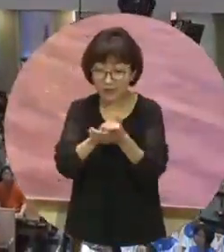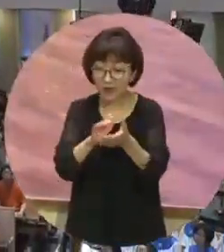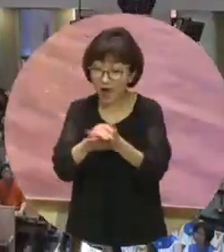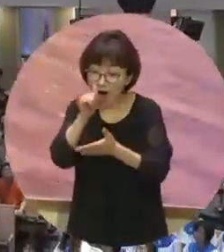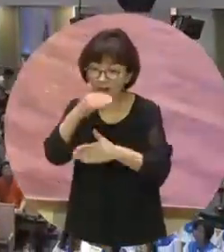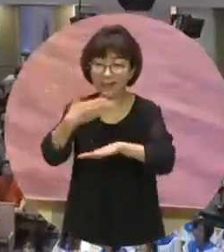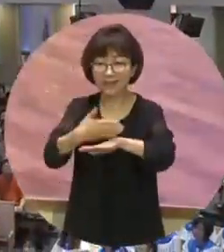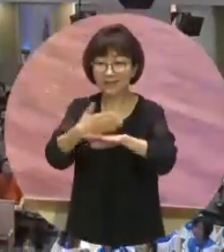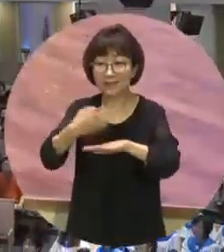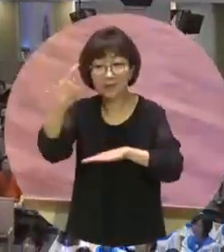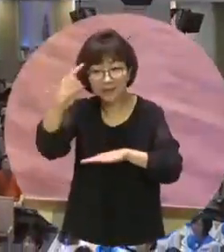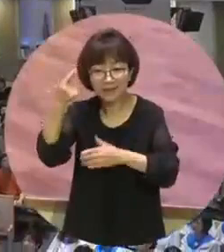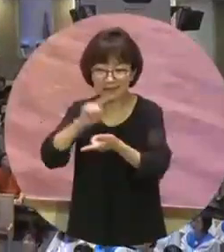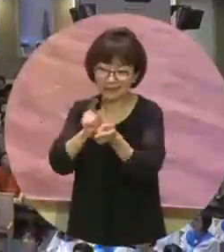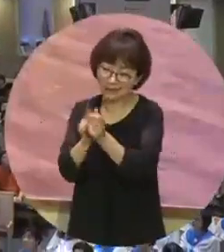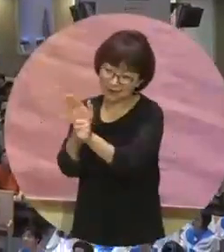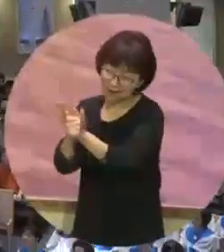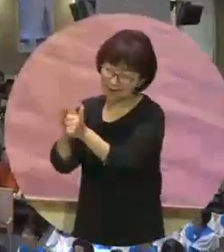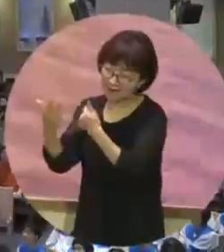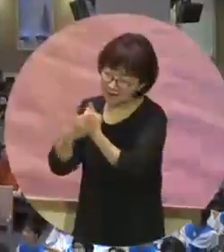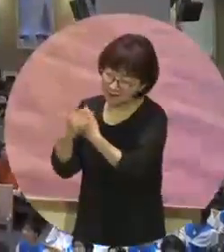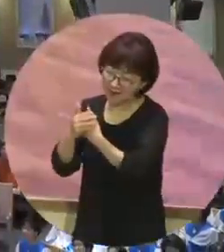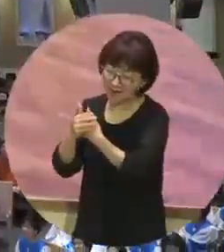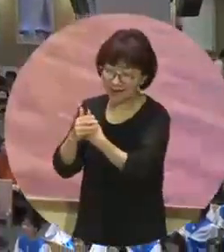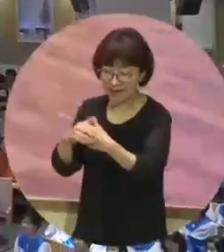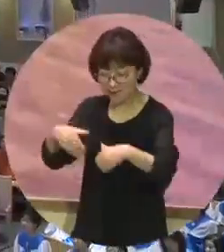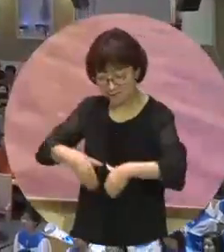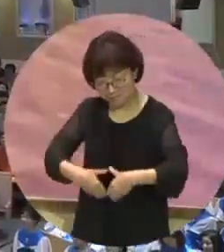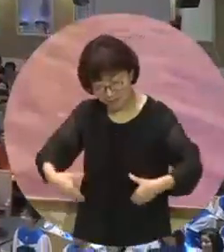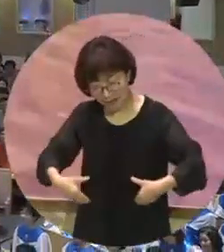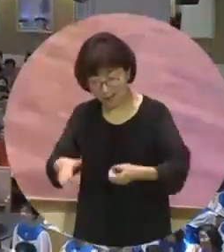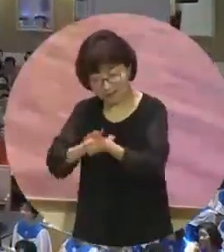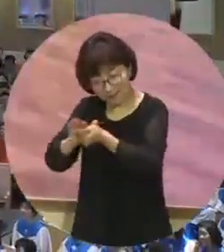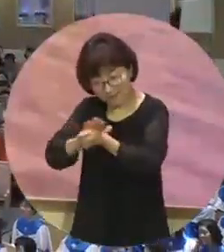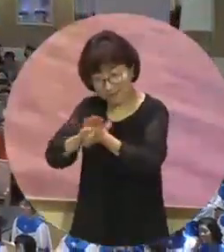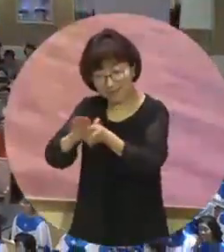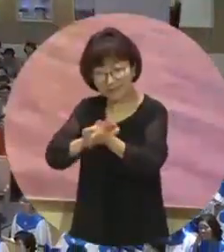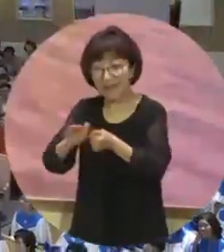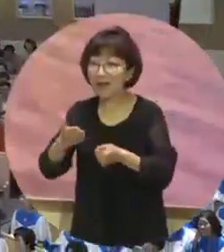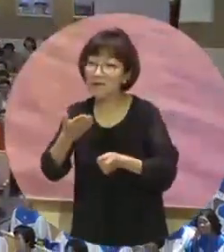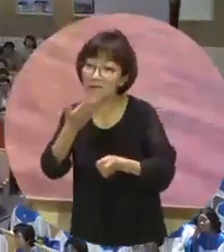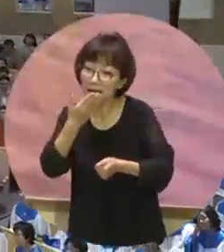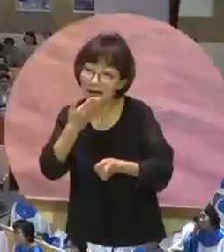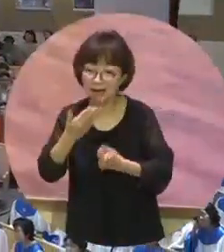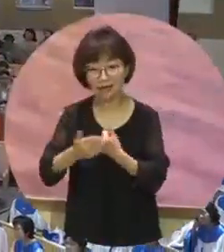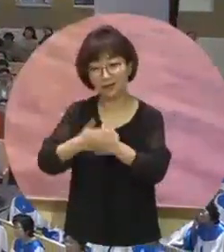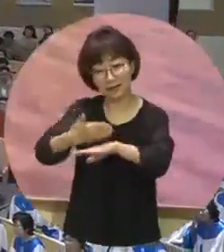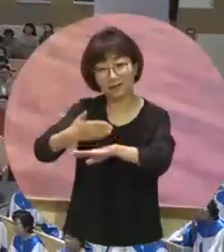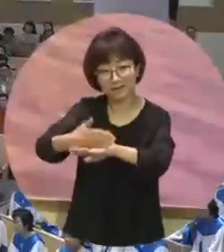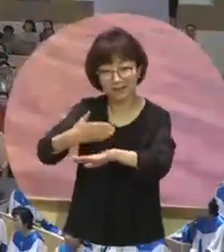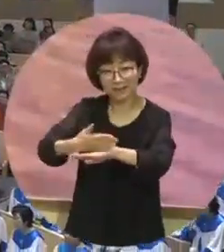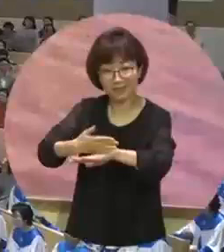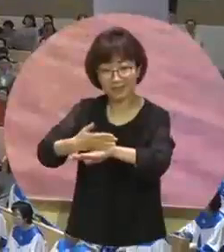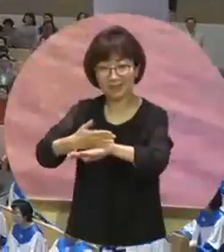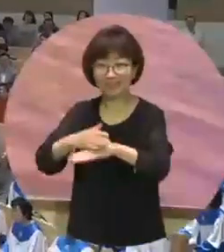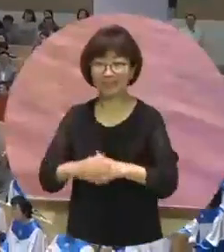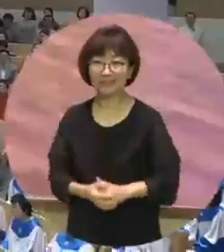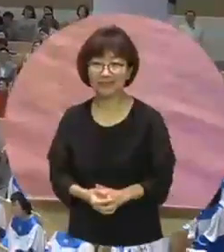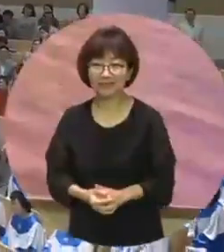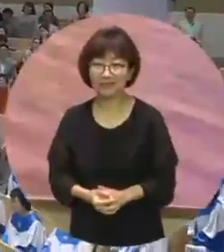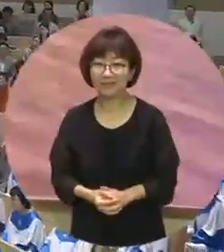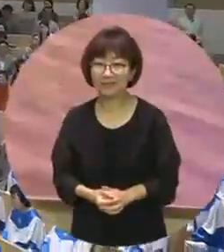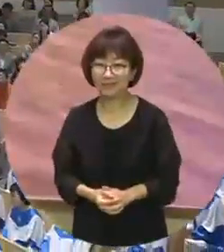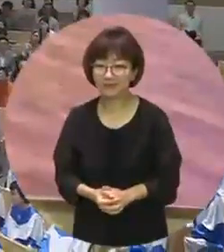의지하고 기대고 마음을 털어놓으면서 따뜻한 위로의 말도 전할 수